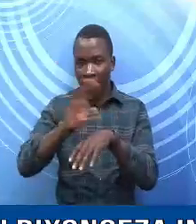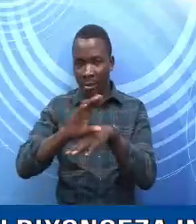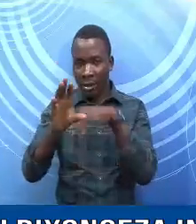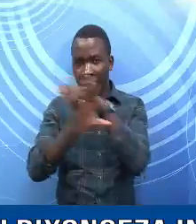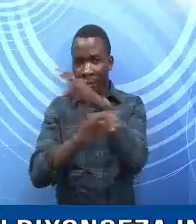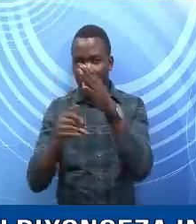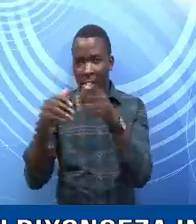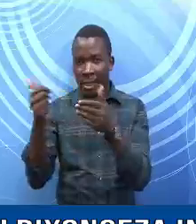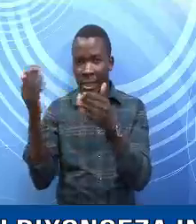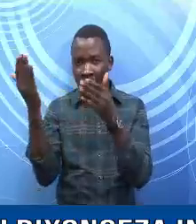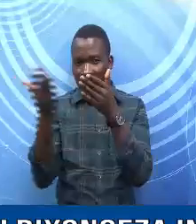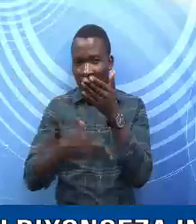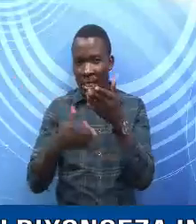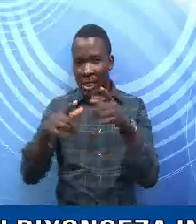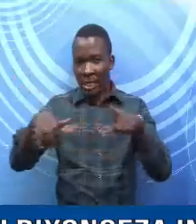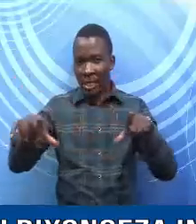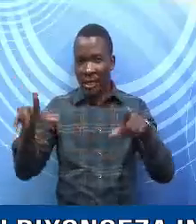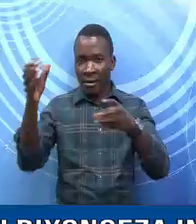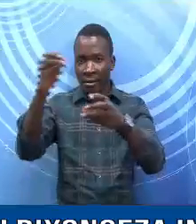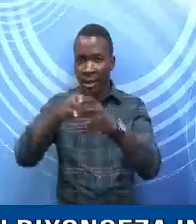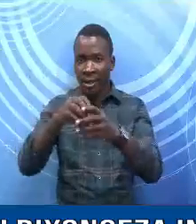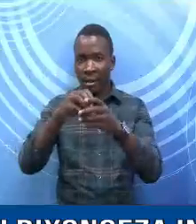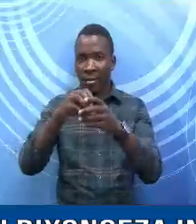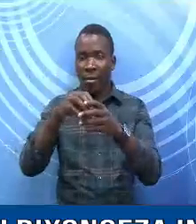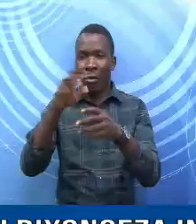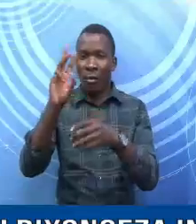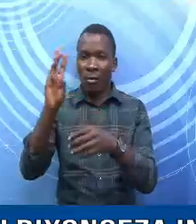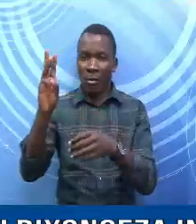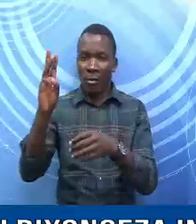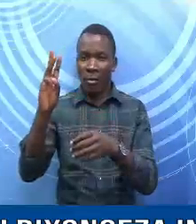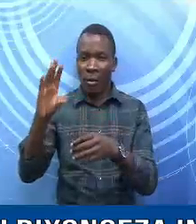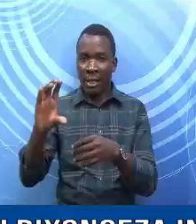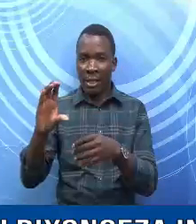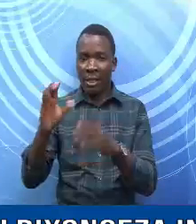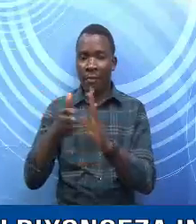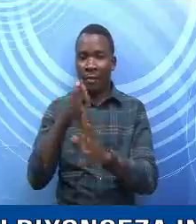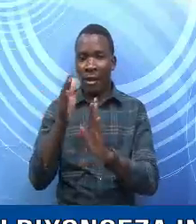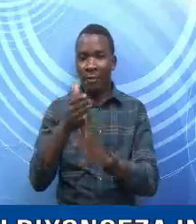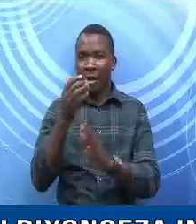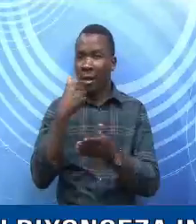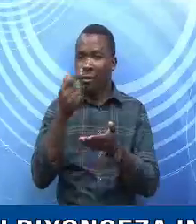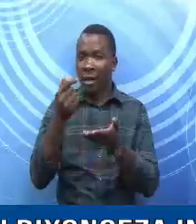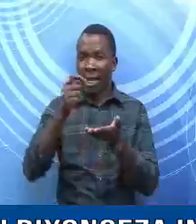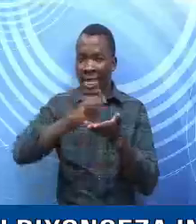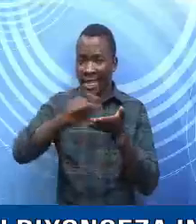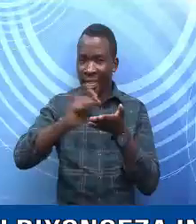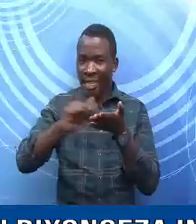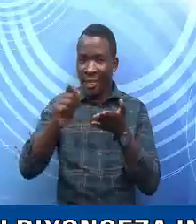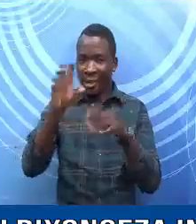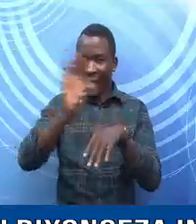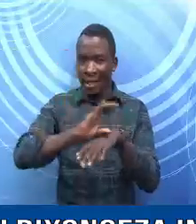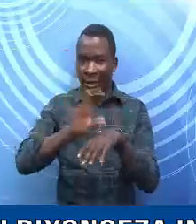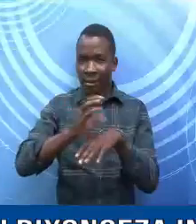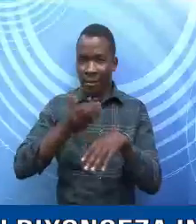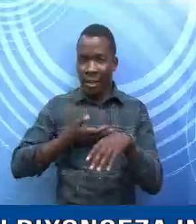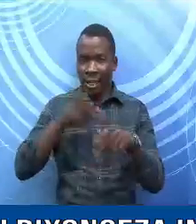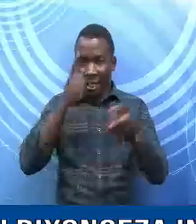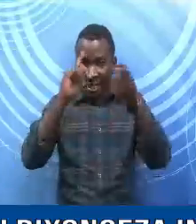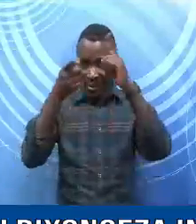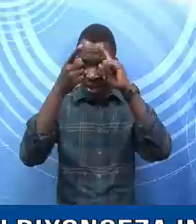bahita banakimuriramo ubwiherero vuba na bwangu. Ibyo avuga ko inyandiko iri torero rifite rigaragaza nk'igihamya ari impimbano atayemera,